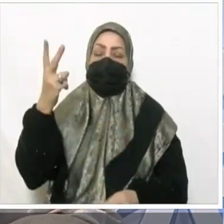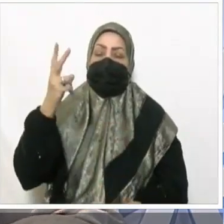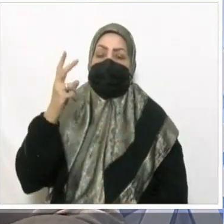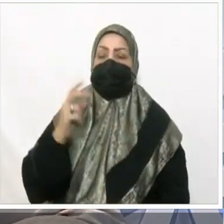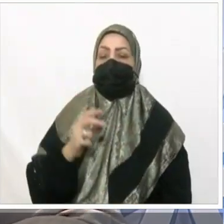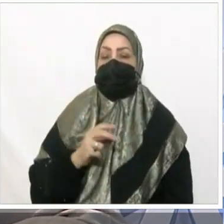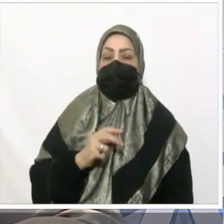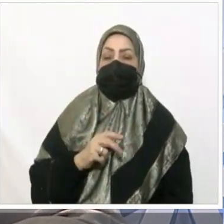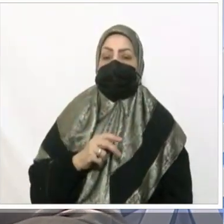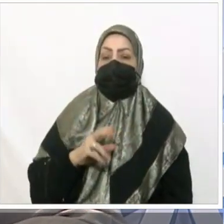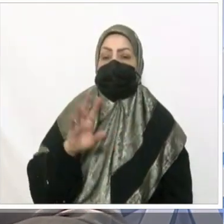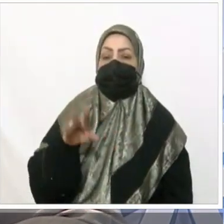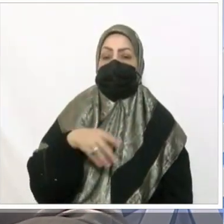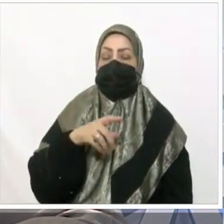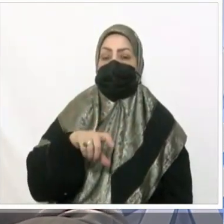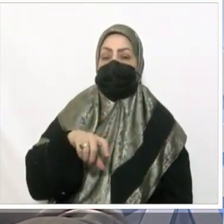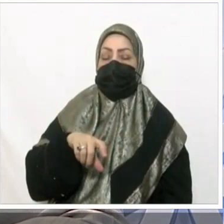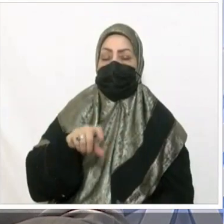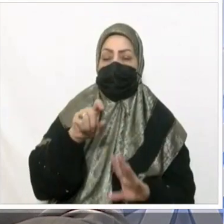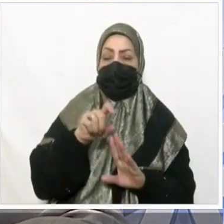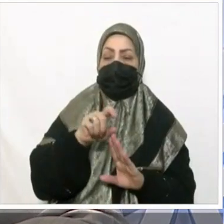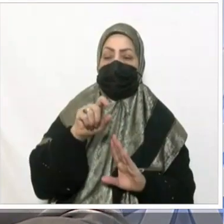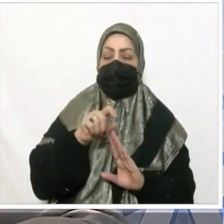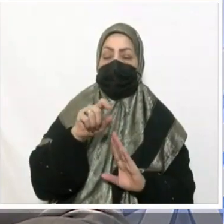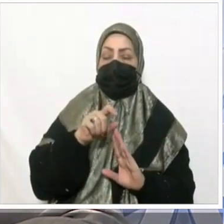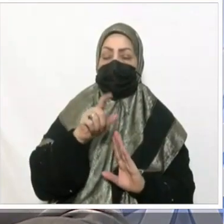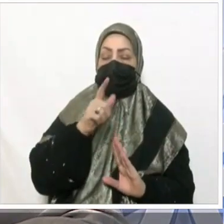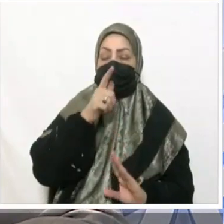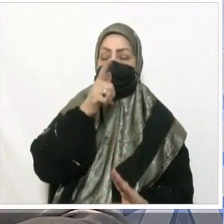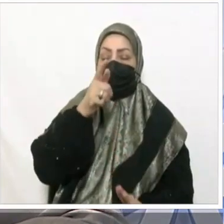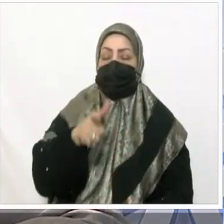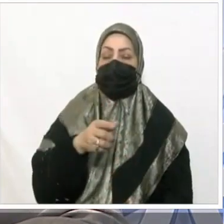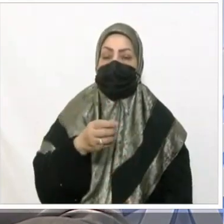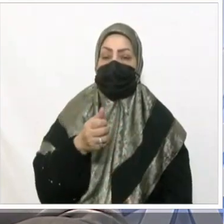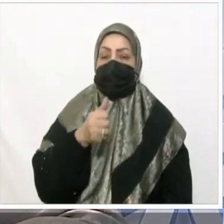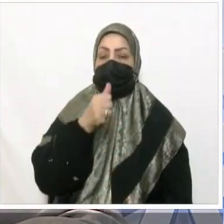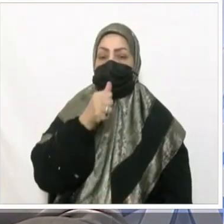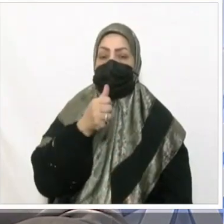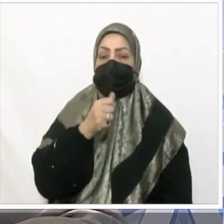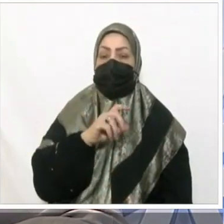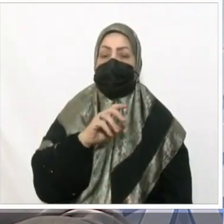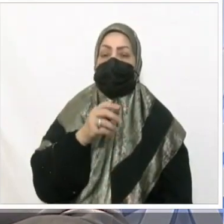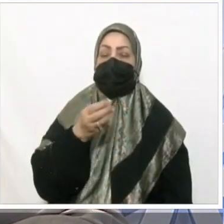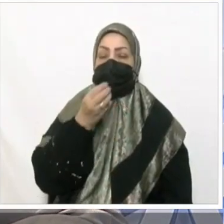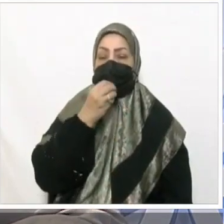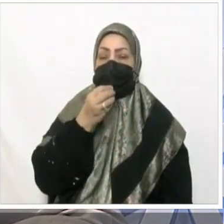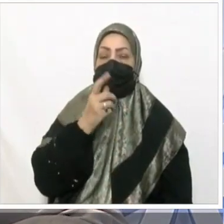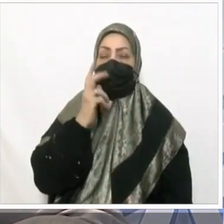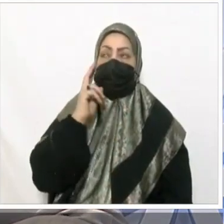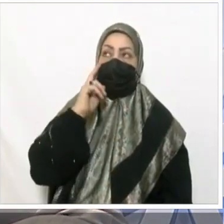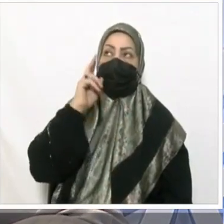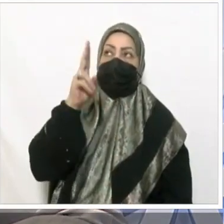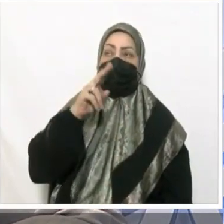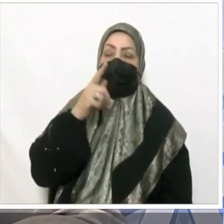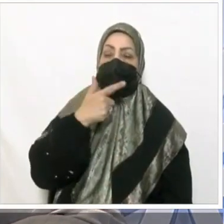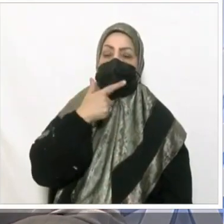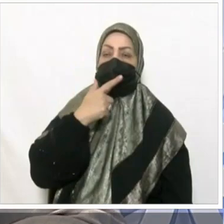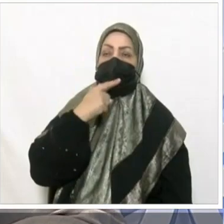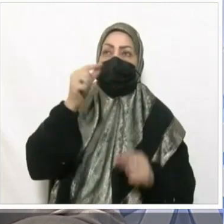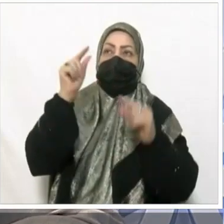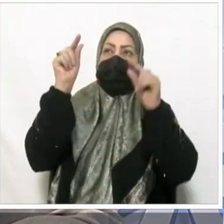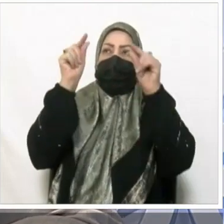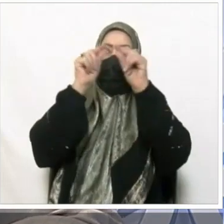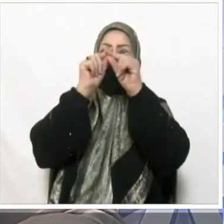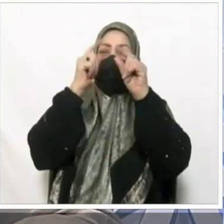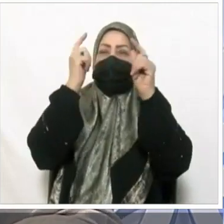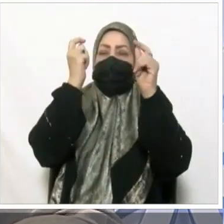تعالى فكلوا واشربوا حتى يتبين لكم الخيط الأبيض من الخيط الأسود من الفجر ثم أتموا الصيام إلى